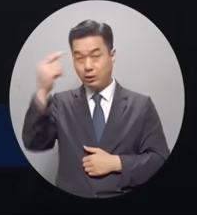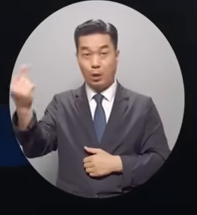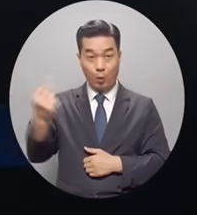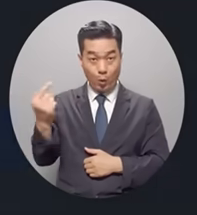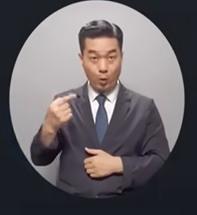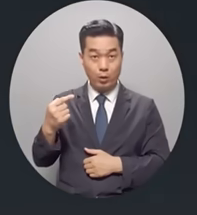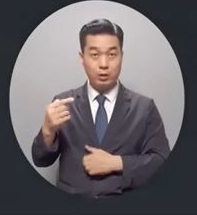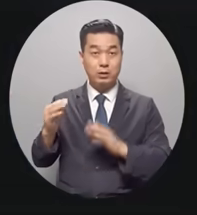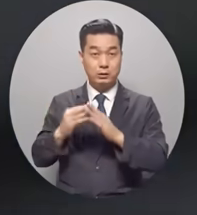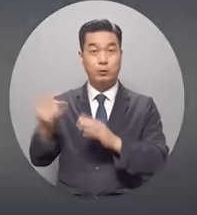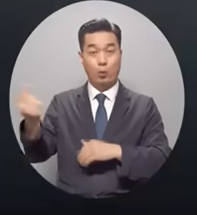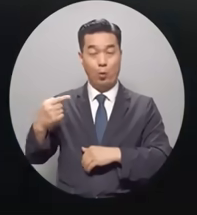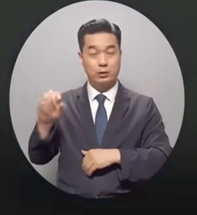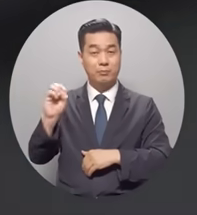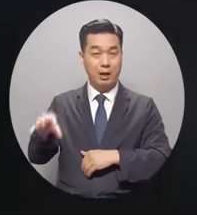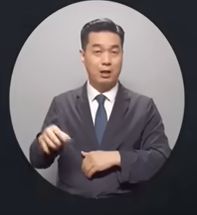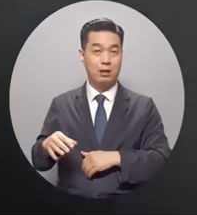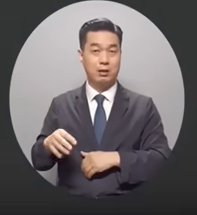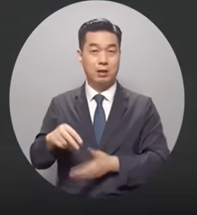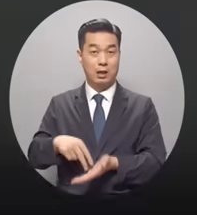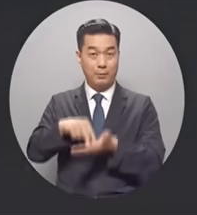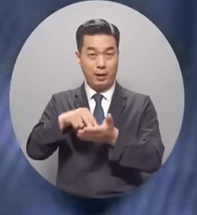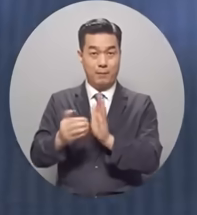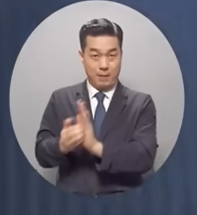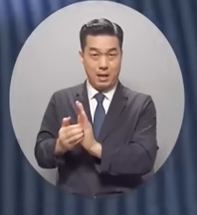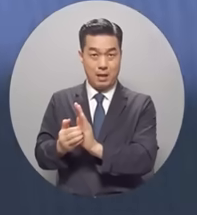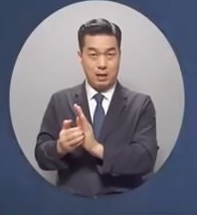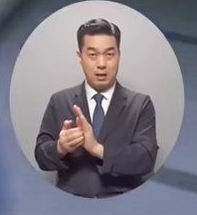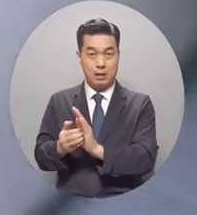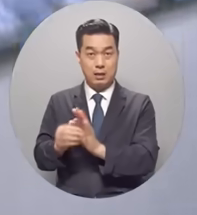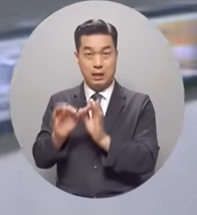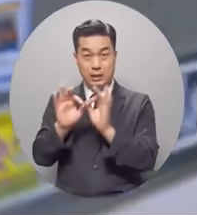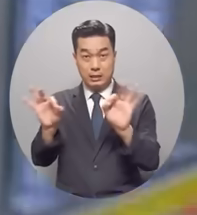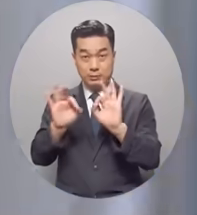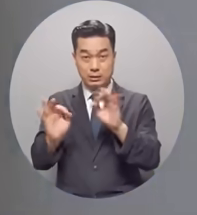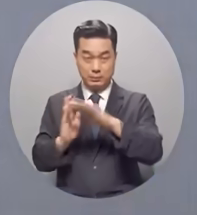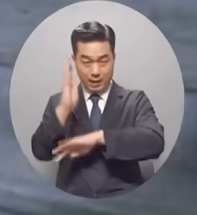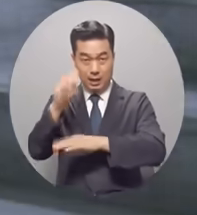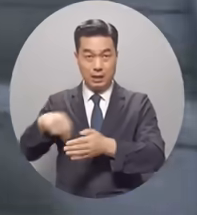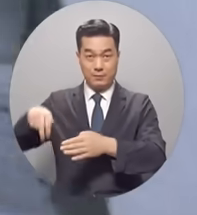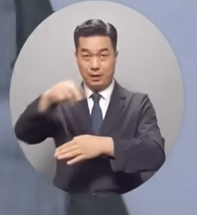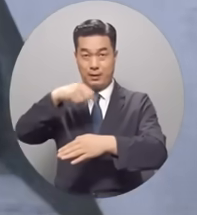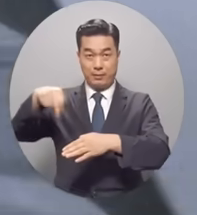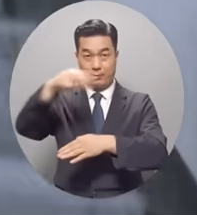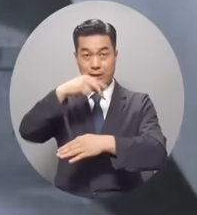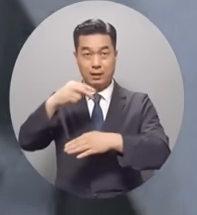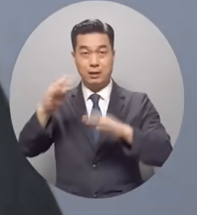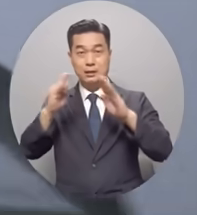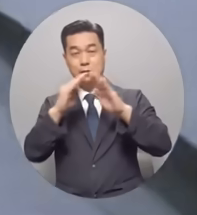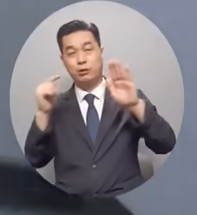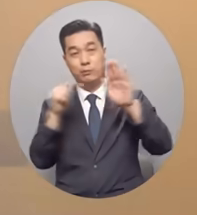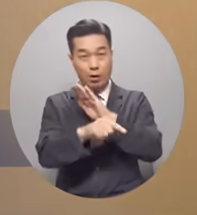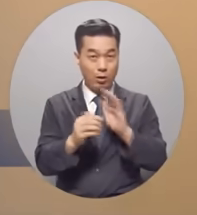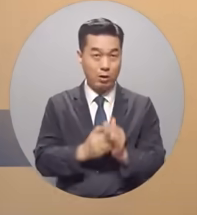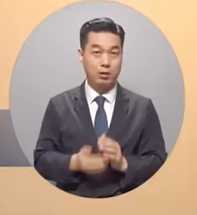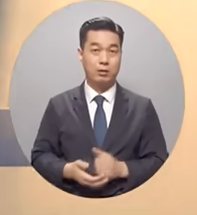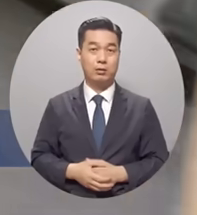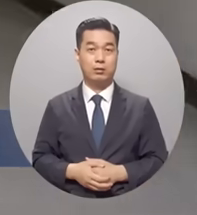오시라고 그러는데. 엘리베이터 탑승을 막자 10층 이상을 계단으로 걸어 올라가 집으로 들어갑니다.